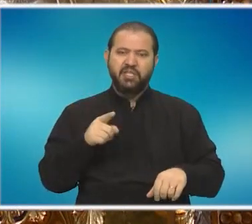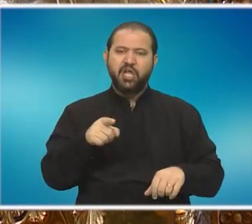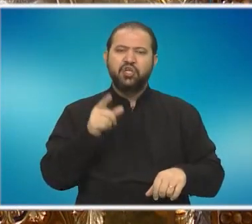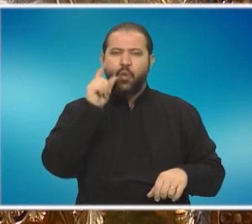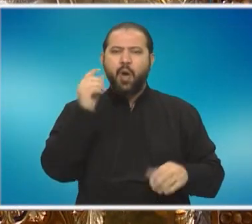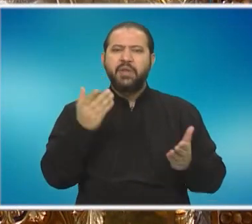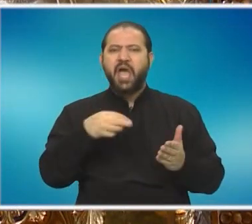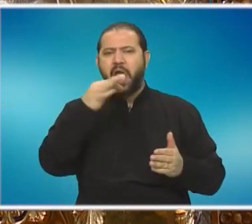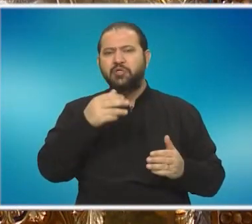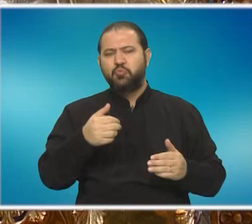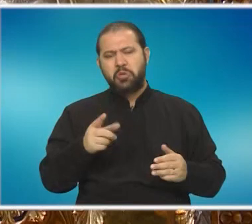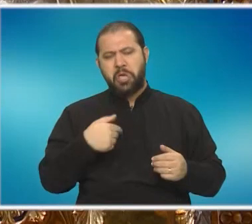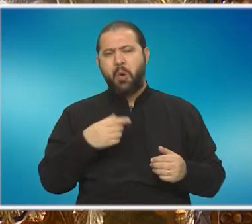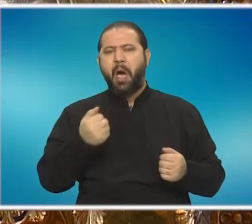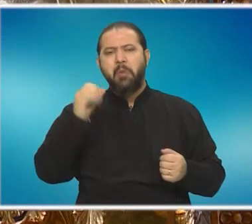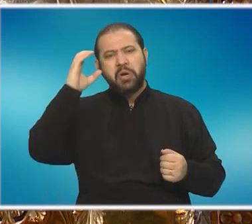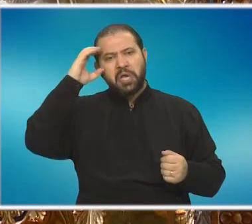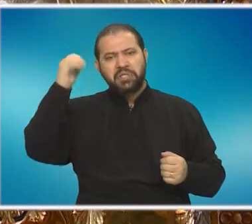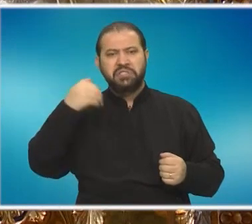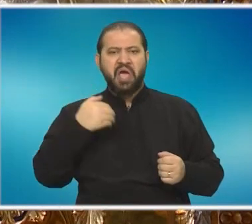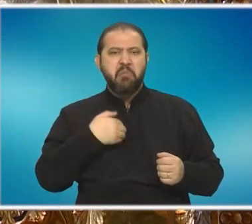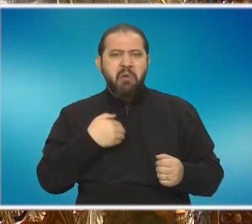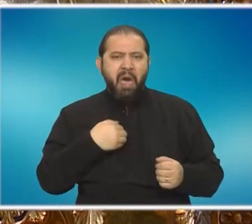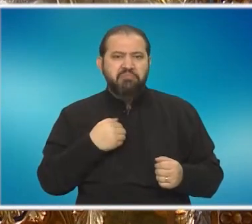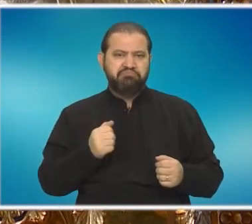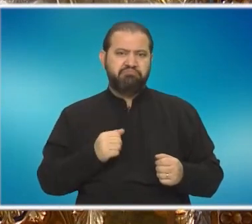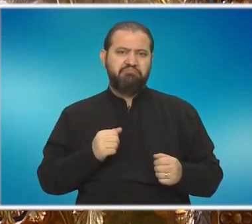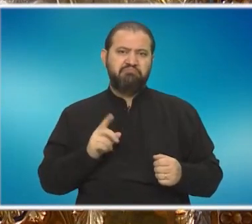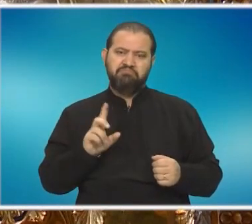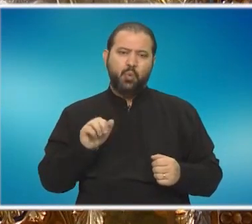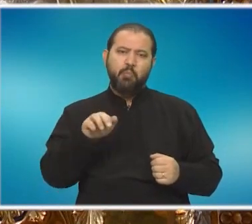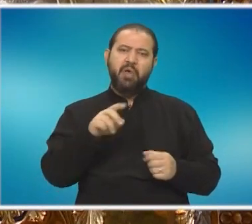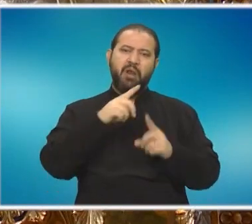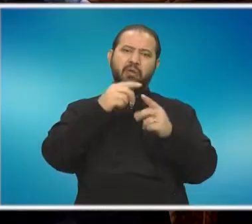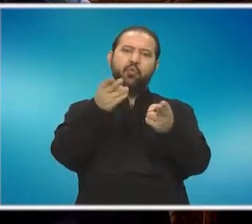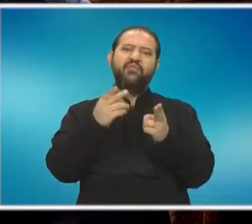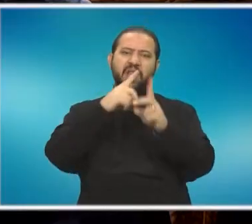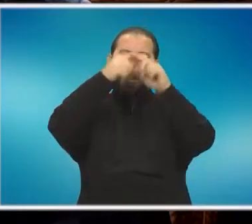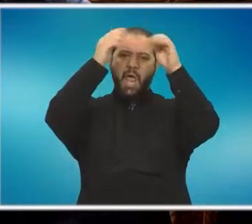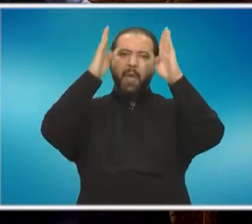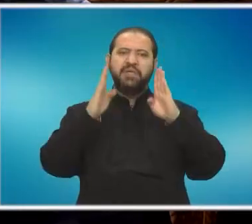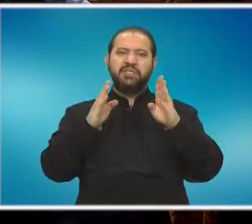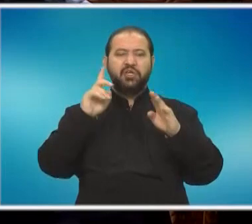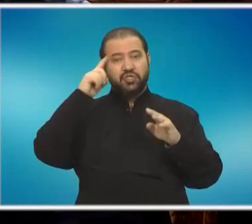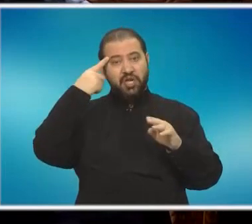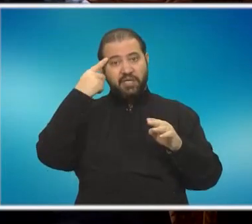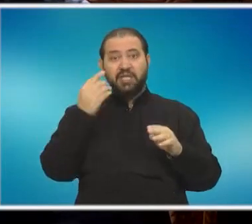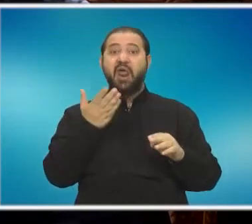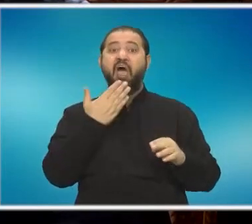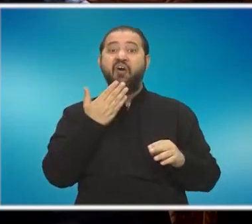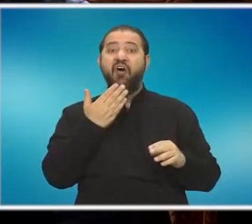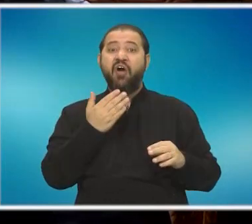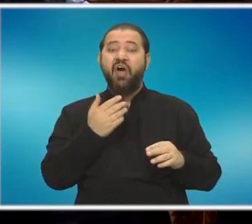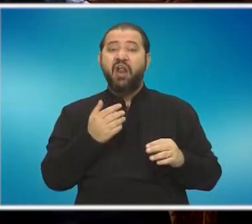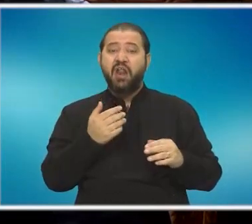un Dumnezeu al lor, că au o credință a lor pe care o păstrează în suflet, dar nu o manifestă prin fapte. Și când ne gândim la fapte, ne gândim în primul